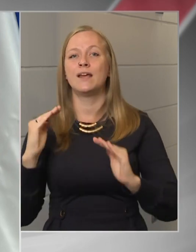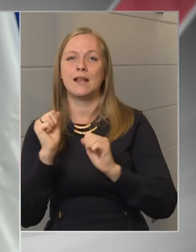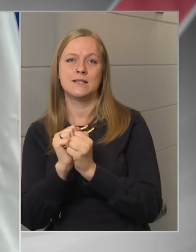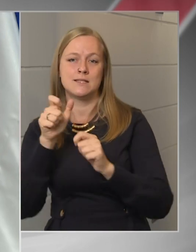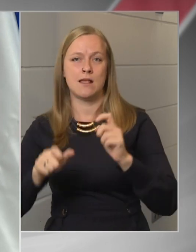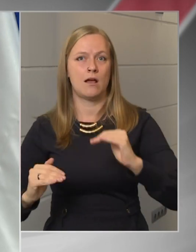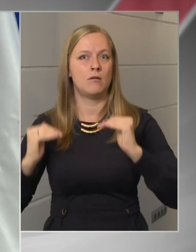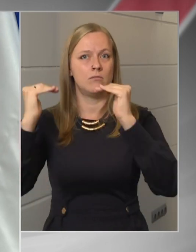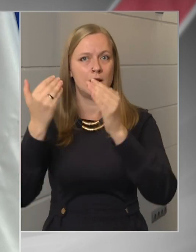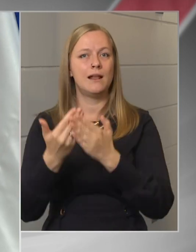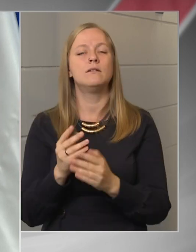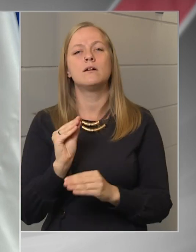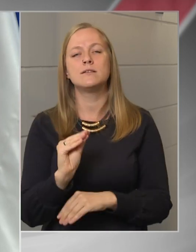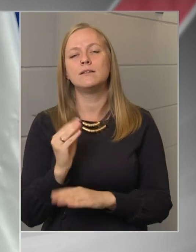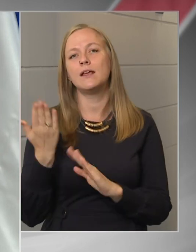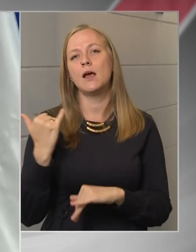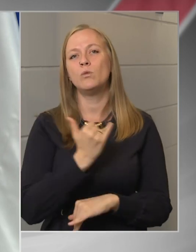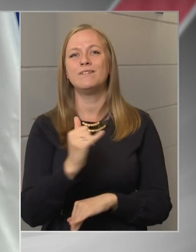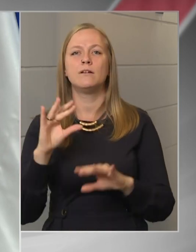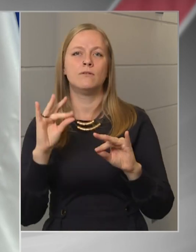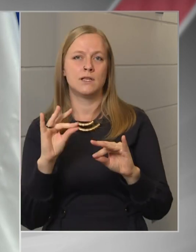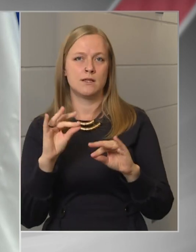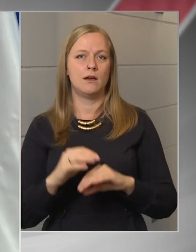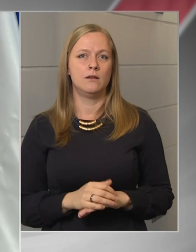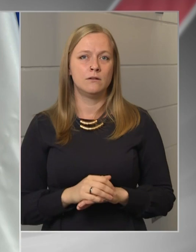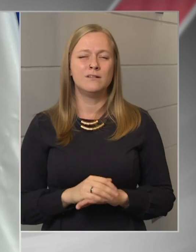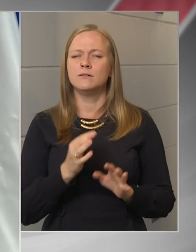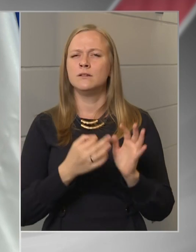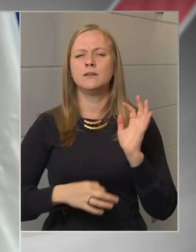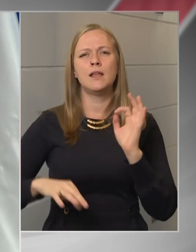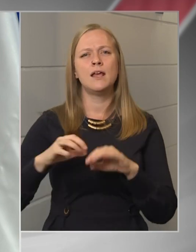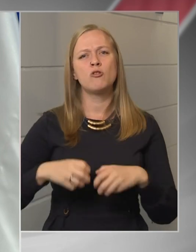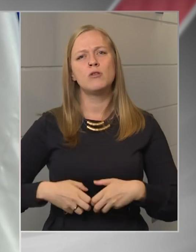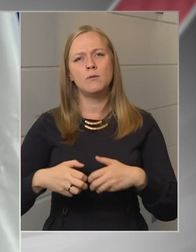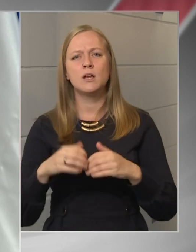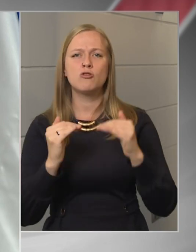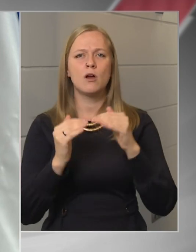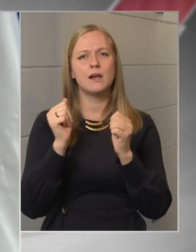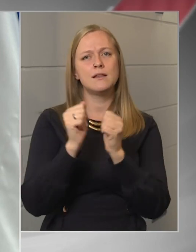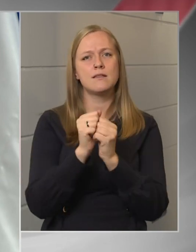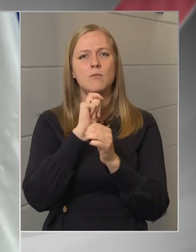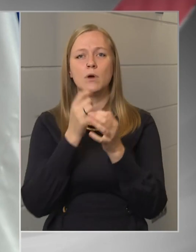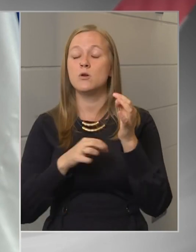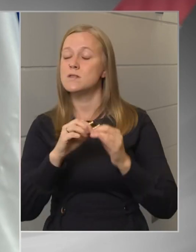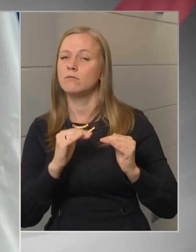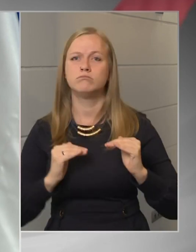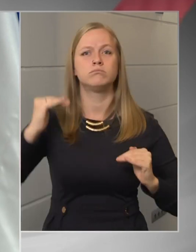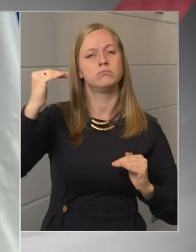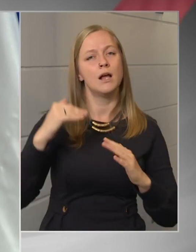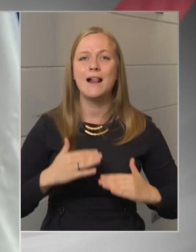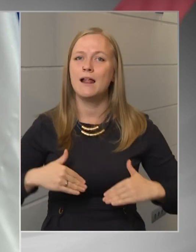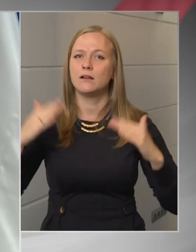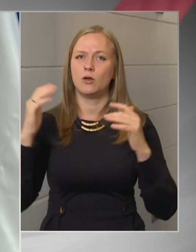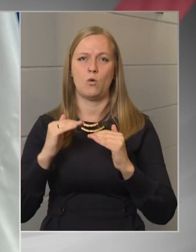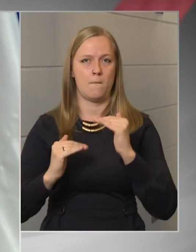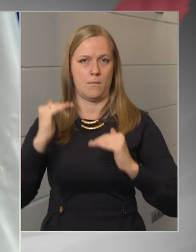Ez azt jelenti, hogy az elmúlt évtizedben a teljes termékenységi arányszám Magyarországon nőtt a legnagyobb mértékben